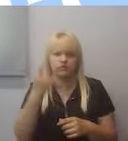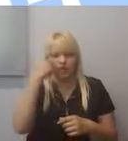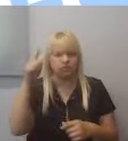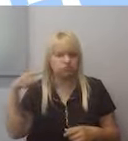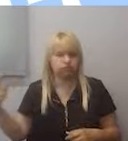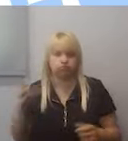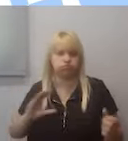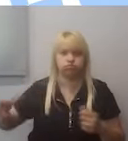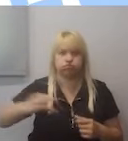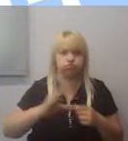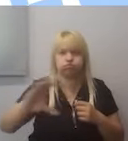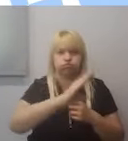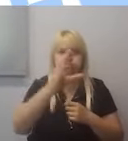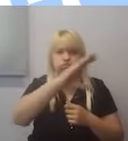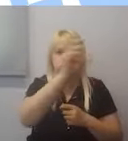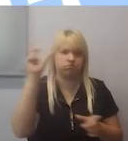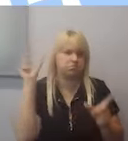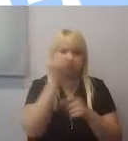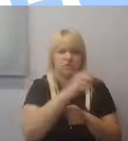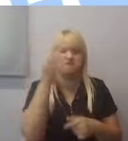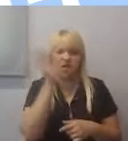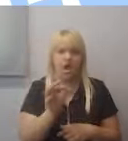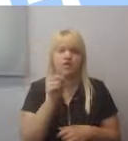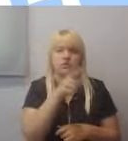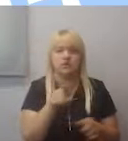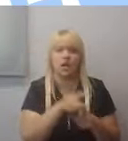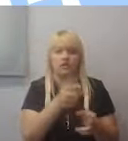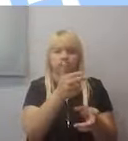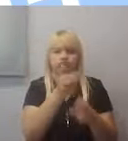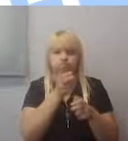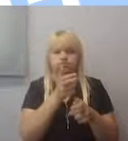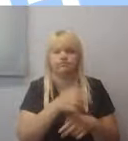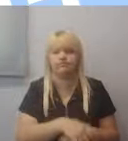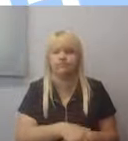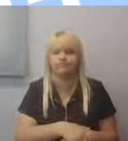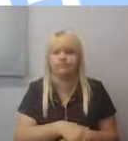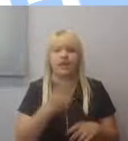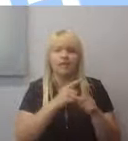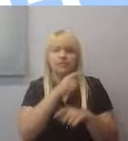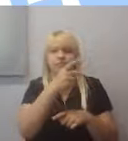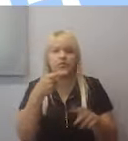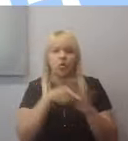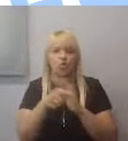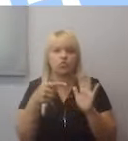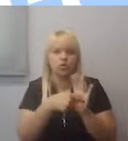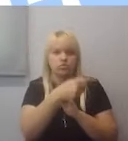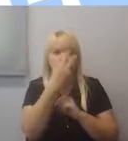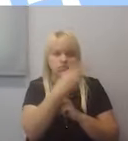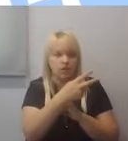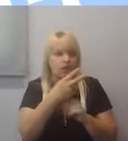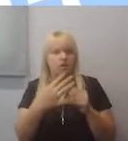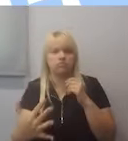vajag ātrāk nokļūt vācijā nu tas arī svinu dabū jo tas tiek uztverts no kontrolpunkta kā uzbrukums jo